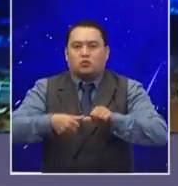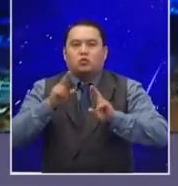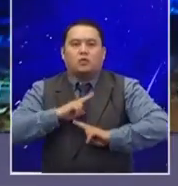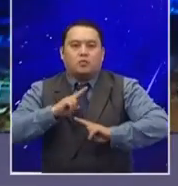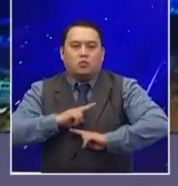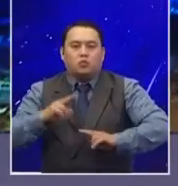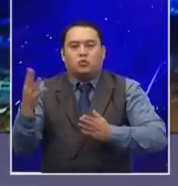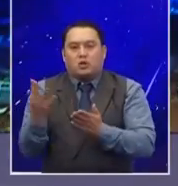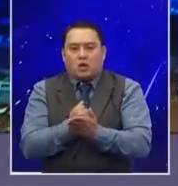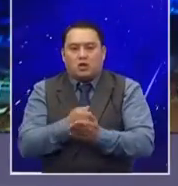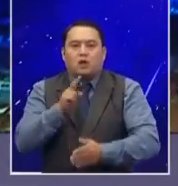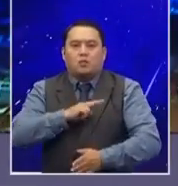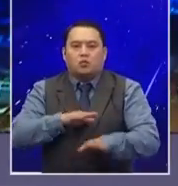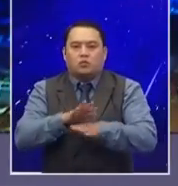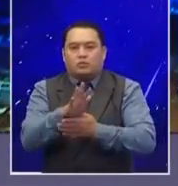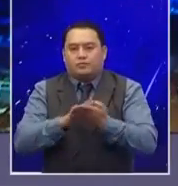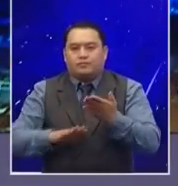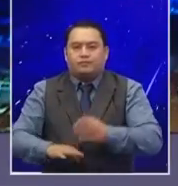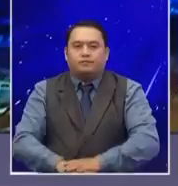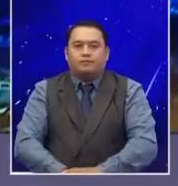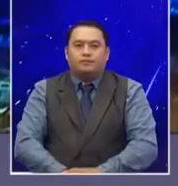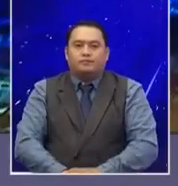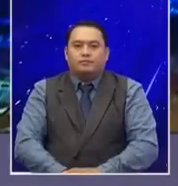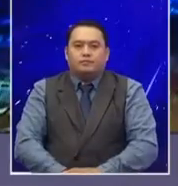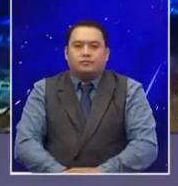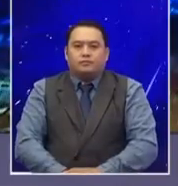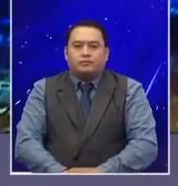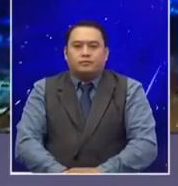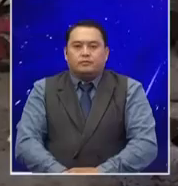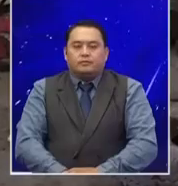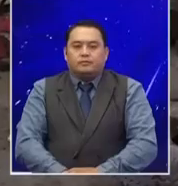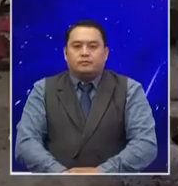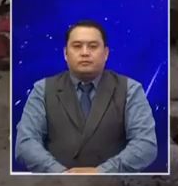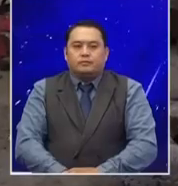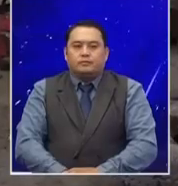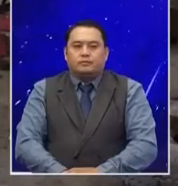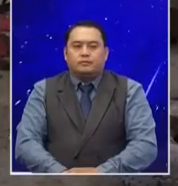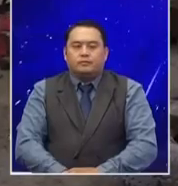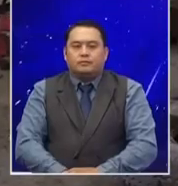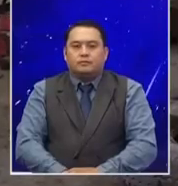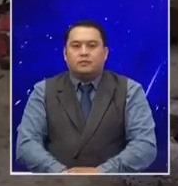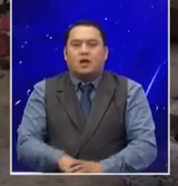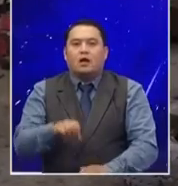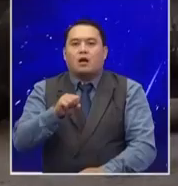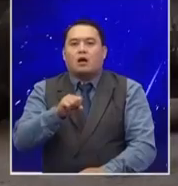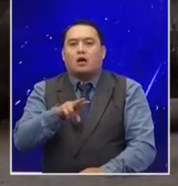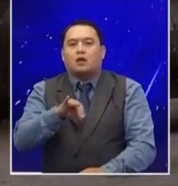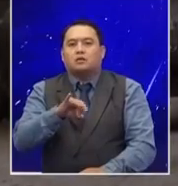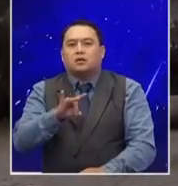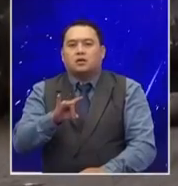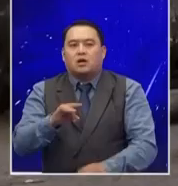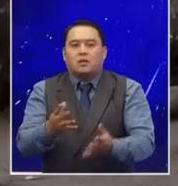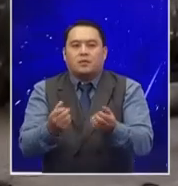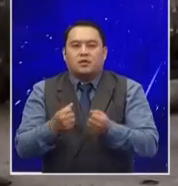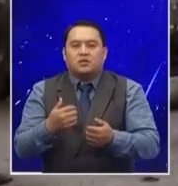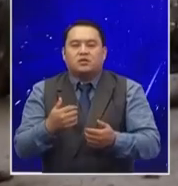работу. Подробнее о работе Дома пробации расскажет Дамир Анитов. Александр Санников долго искал работу, но брать его нигде